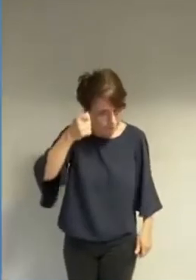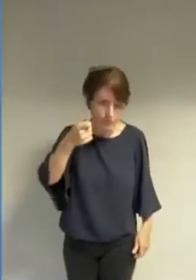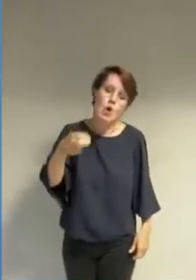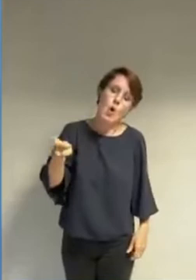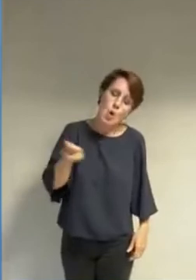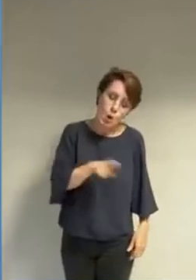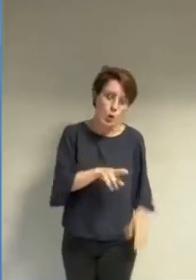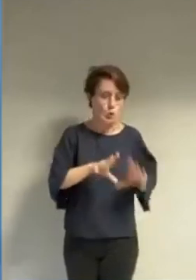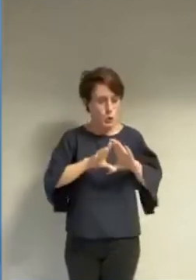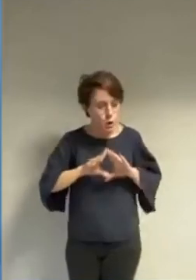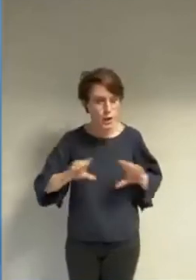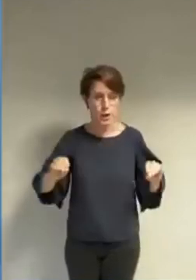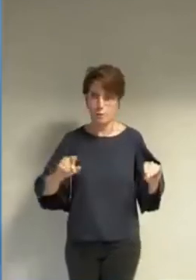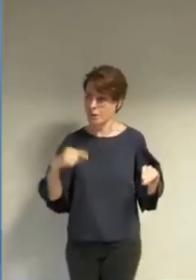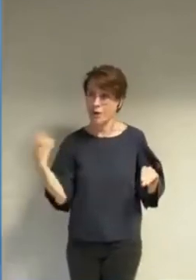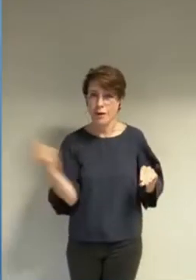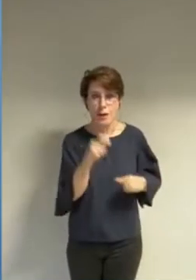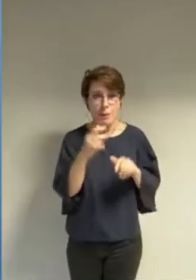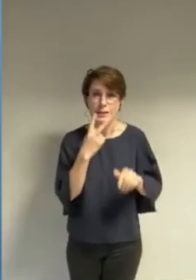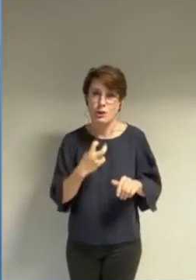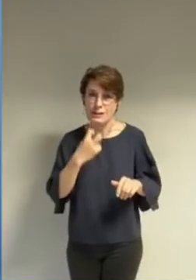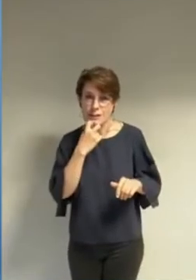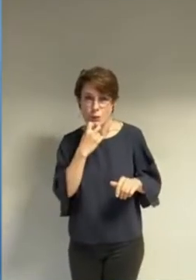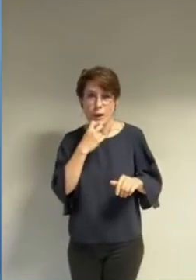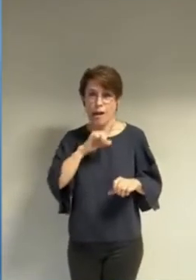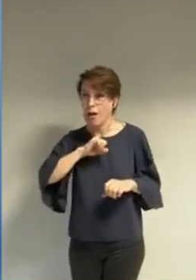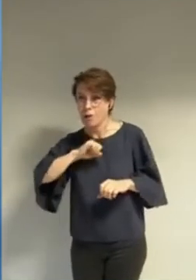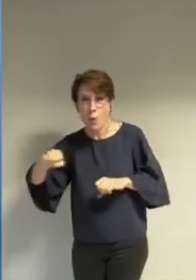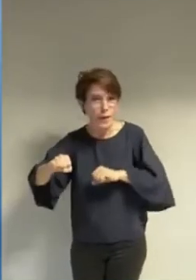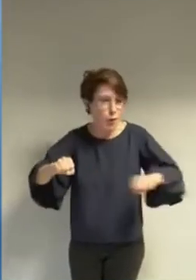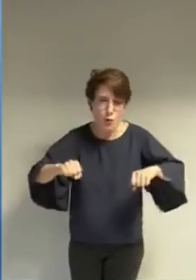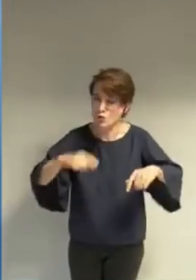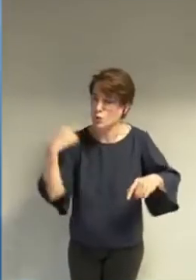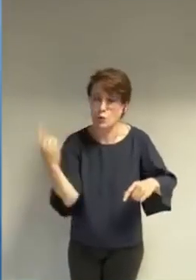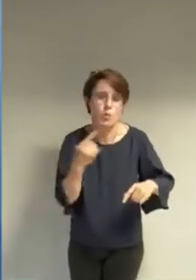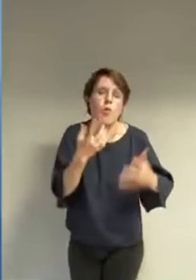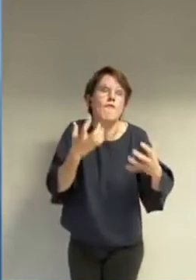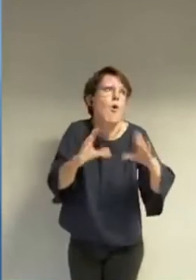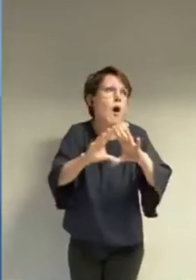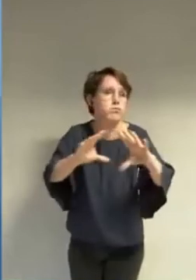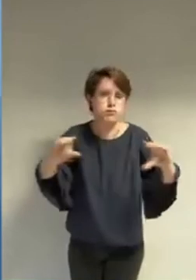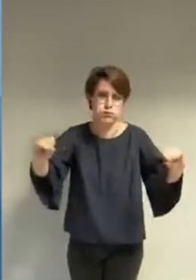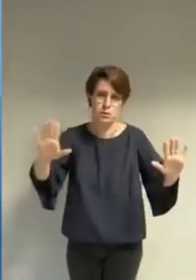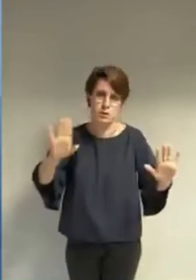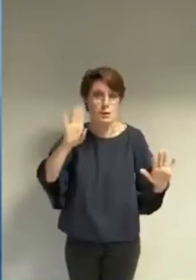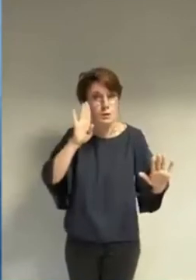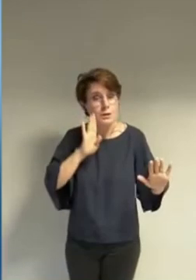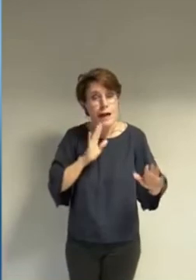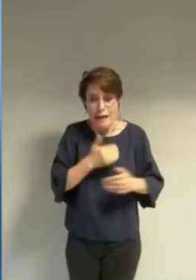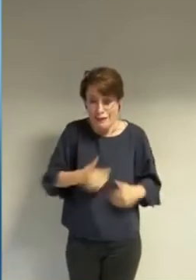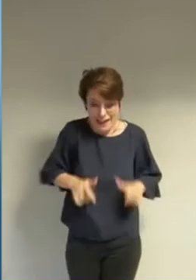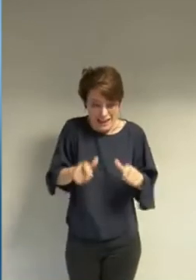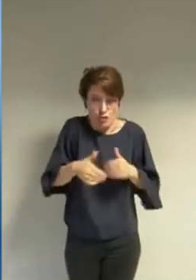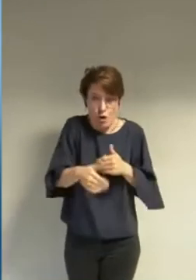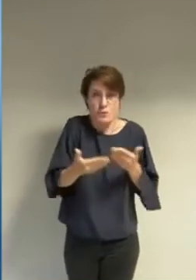à laquelle les Grenoblois de tous bords, les républicains grenoblois de tous bords aspirent. Vous avez encore une chance de